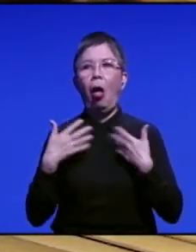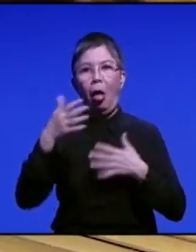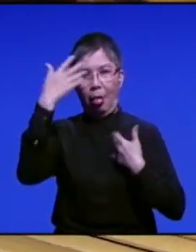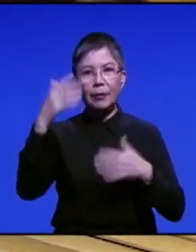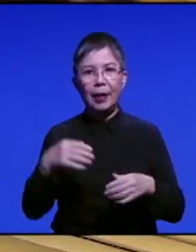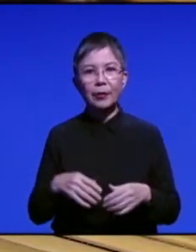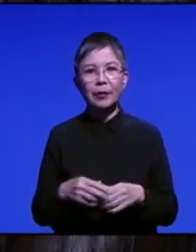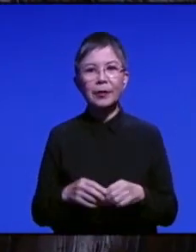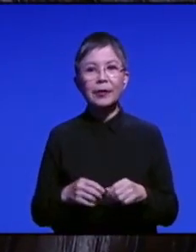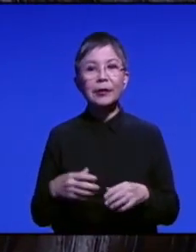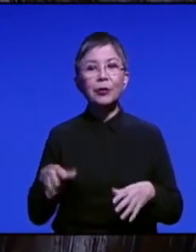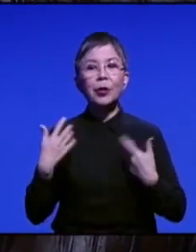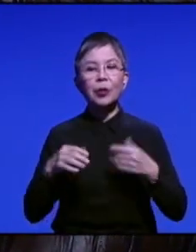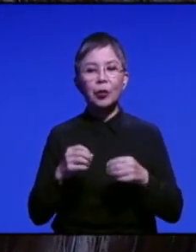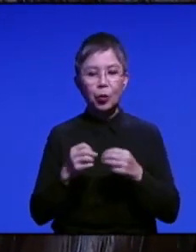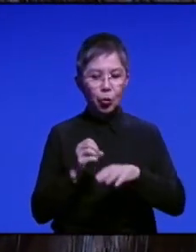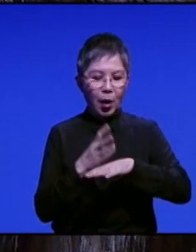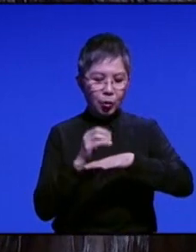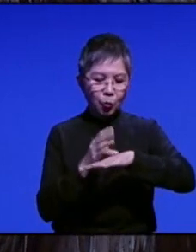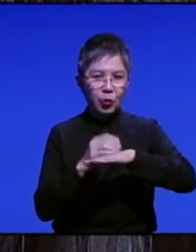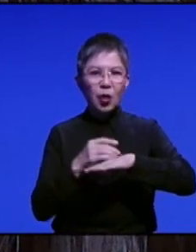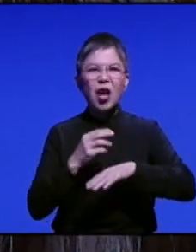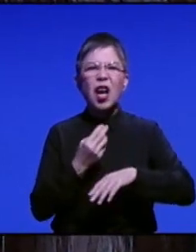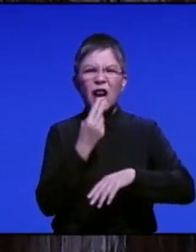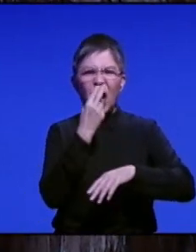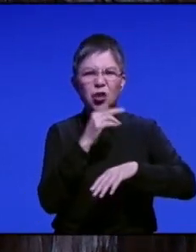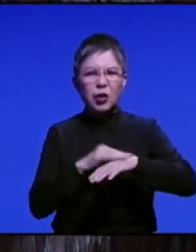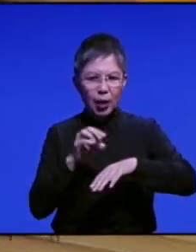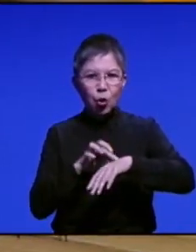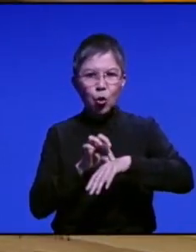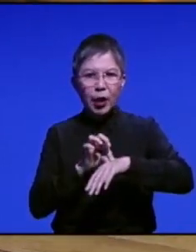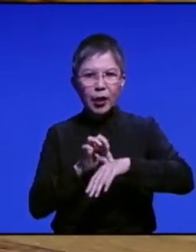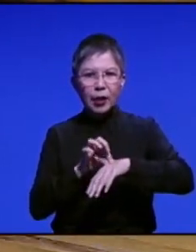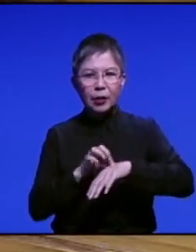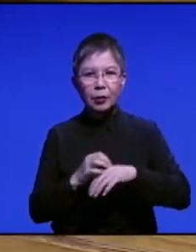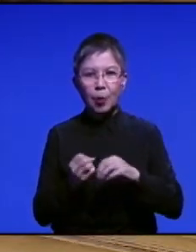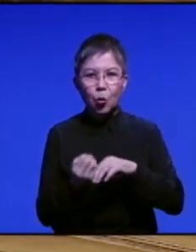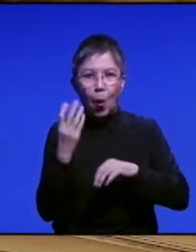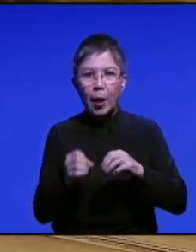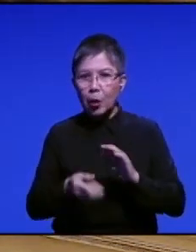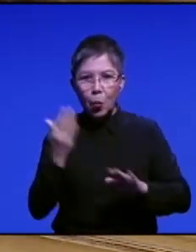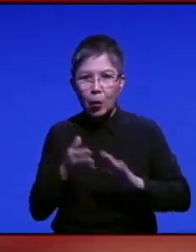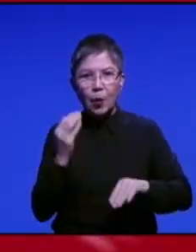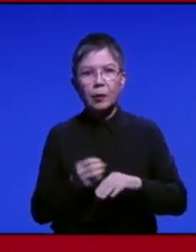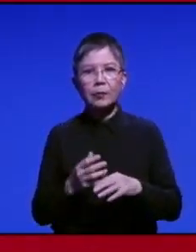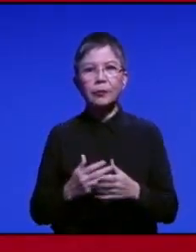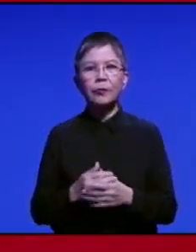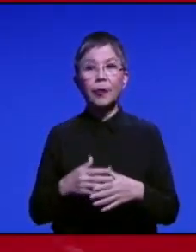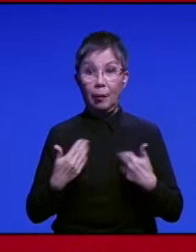Sauna berfungsi untuk mengeluarkan toksin, jadi kulit dan organ tubuh semakin sehat.